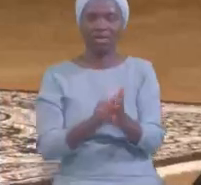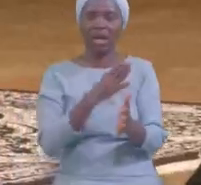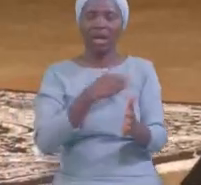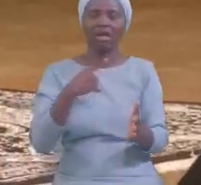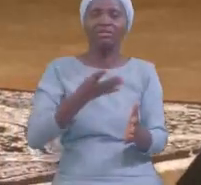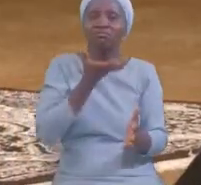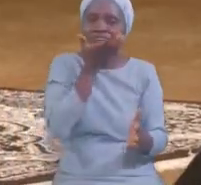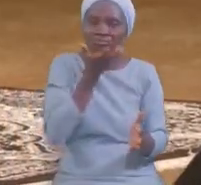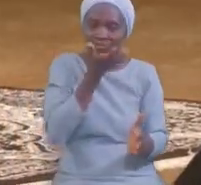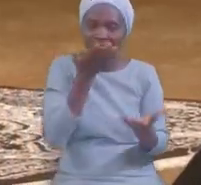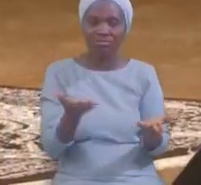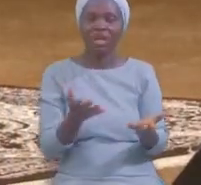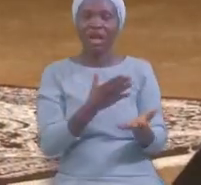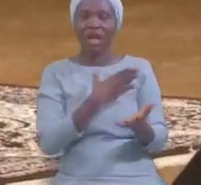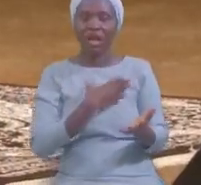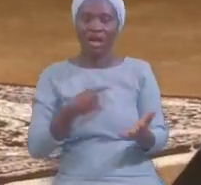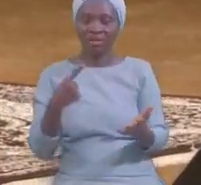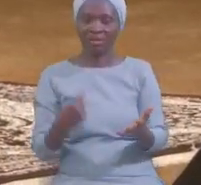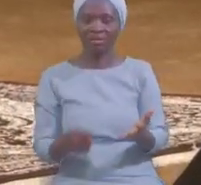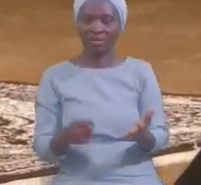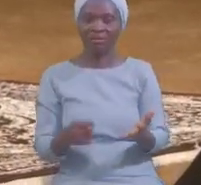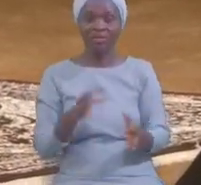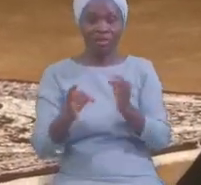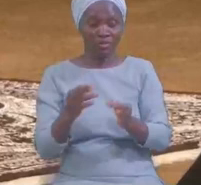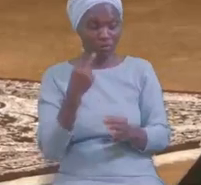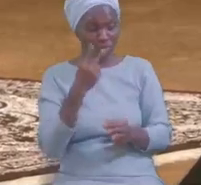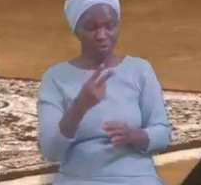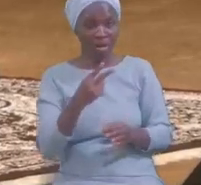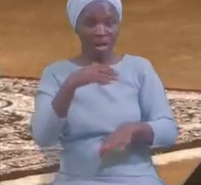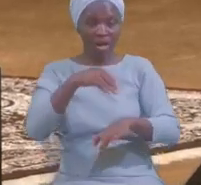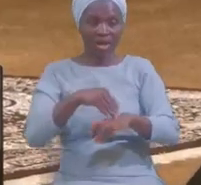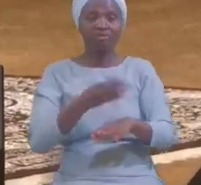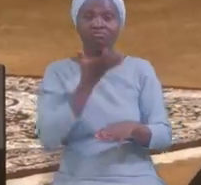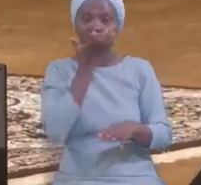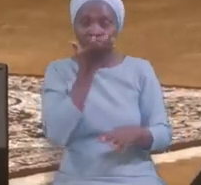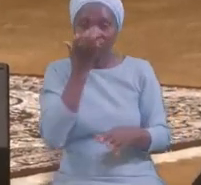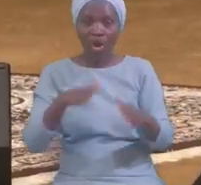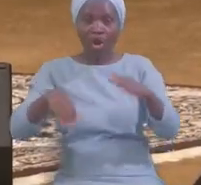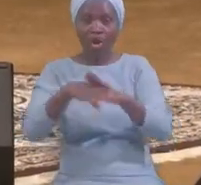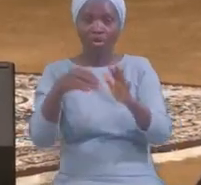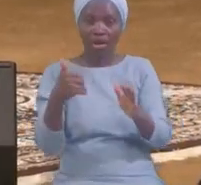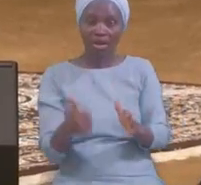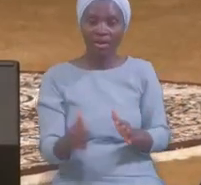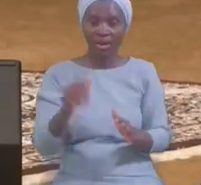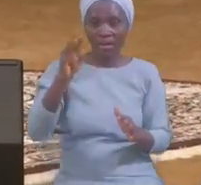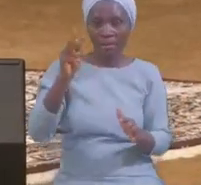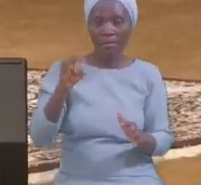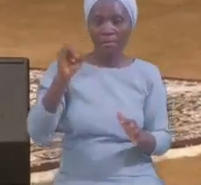herbe plutôt. Quand vous voyez une herbe sous un